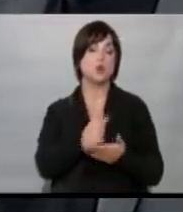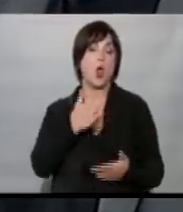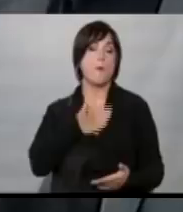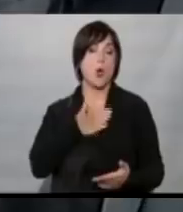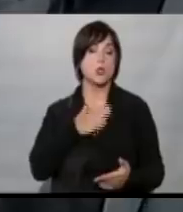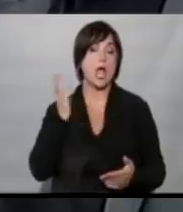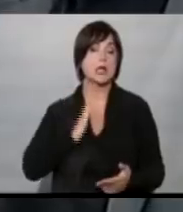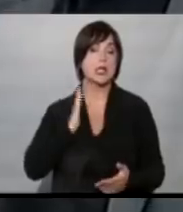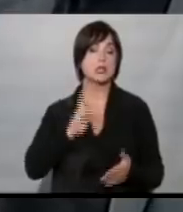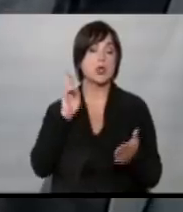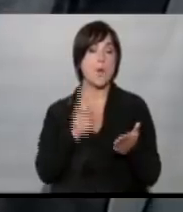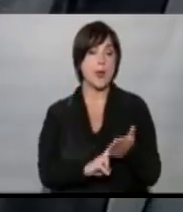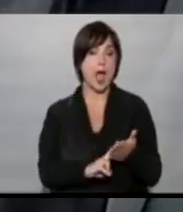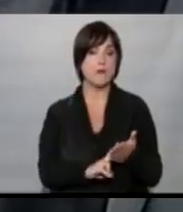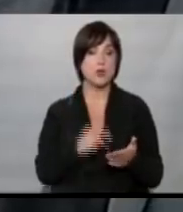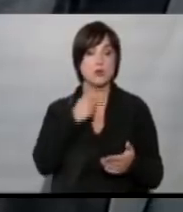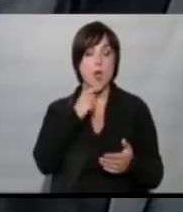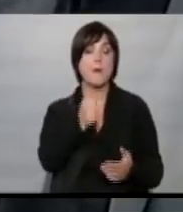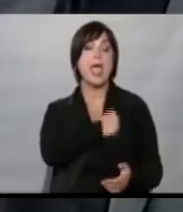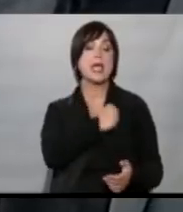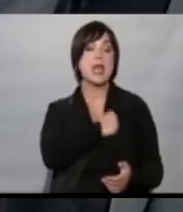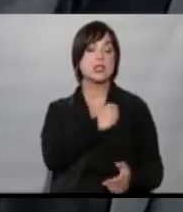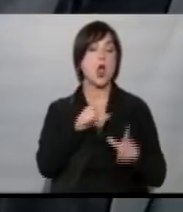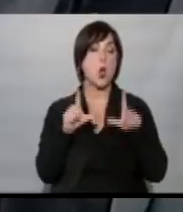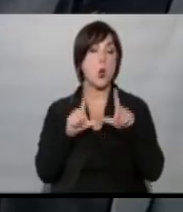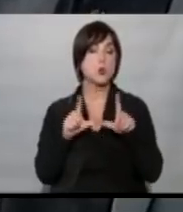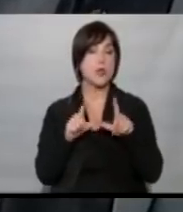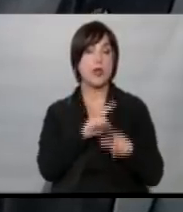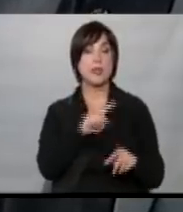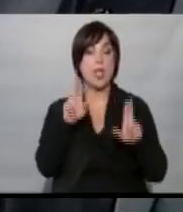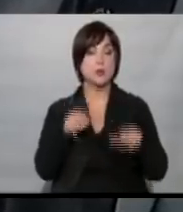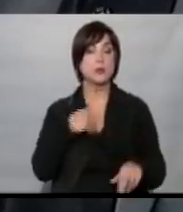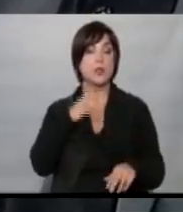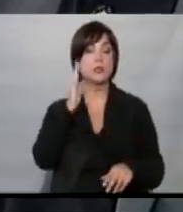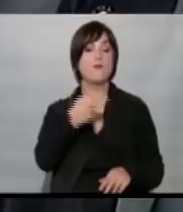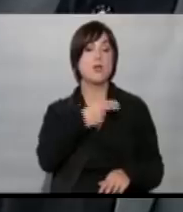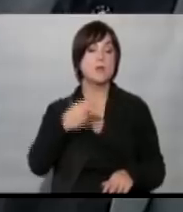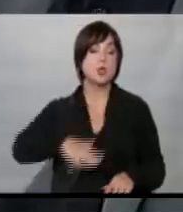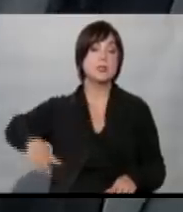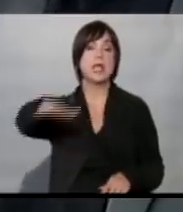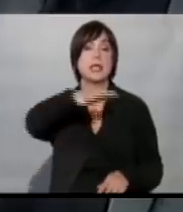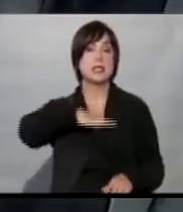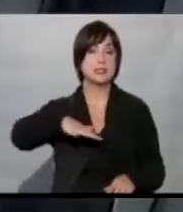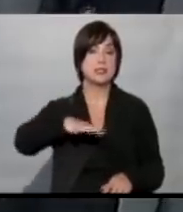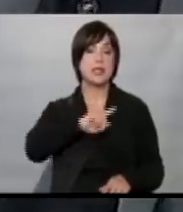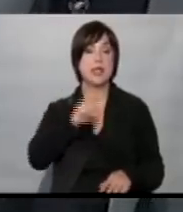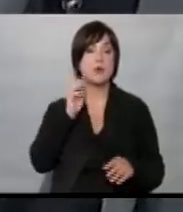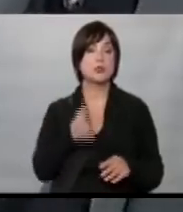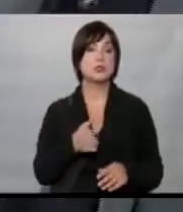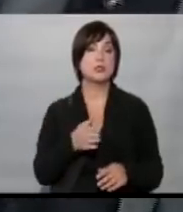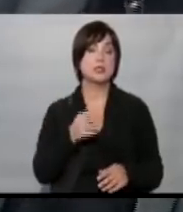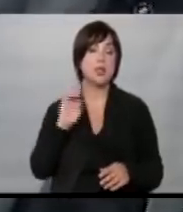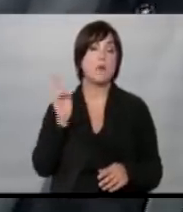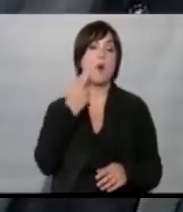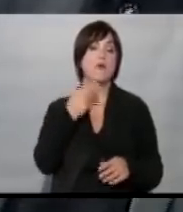моето граѓанско право, тоа што ми го гарантира Уставот. А не можам ја да изазам името на сите? Да, уставот гарантира. Никој не може да се повика уставот